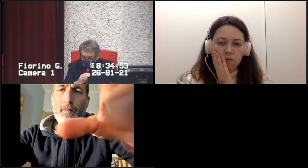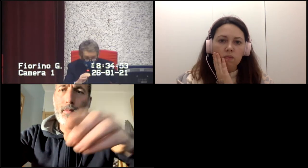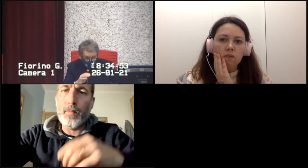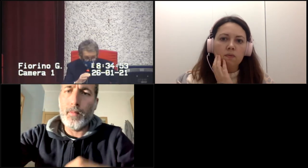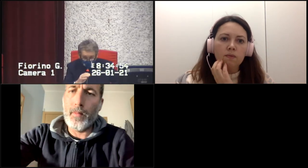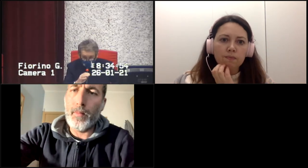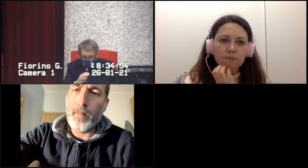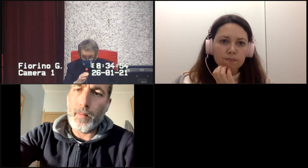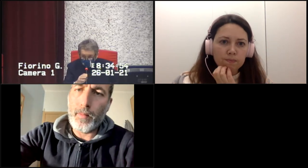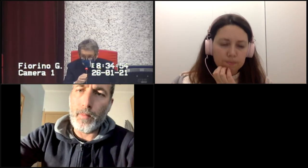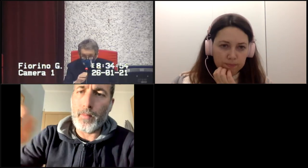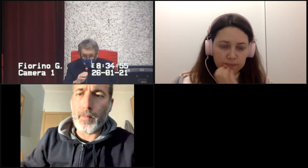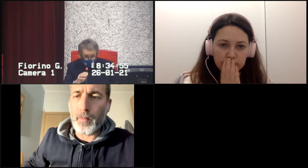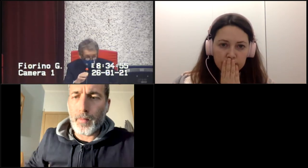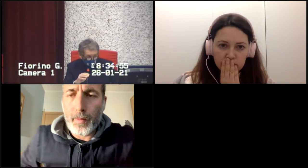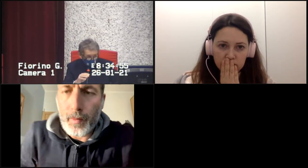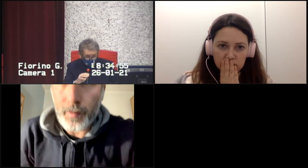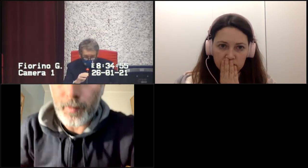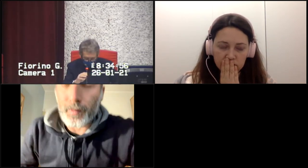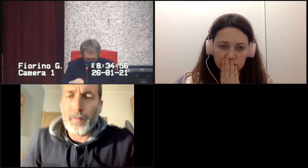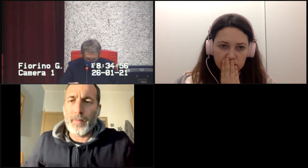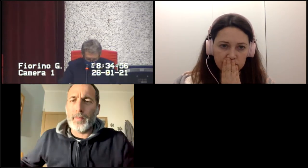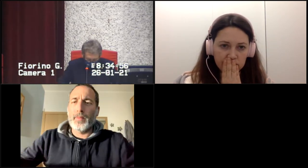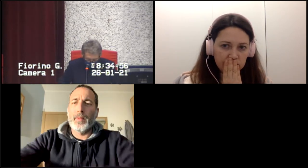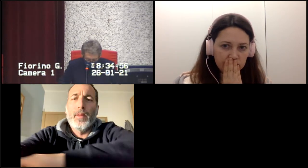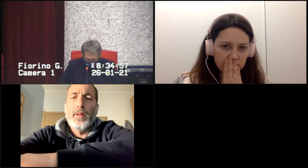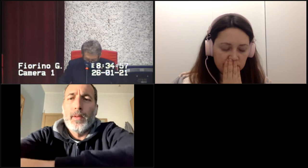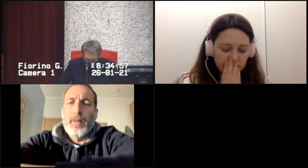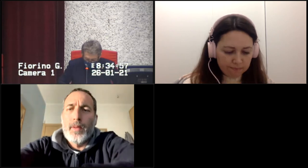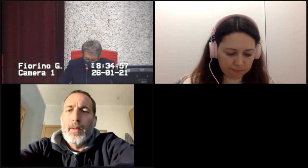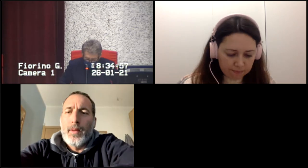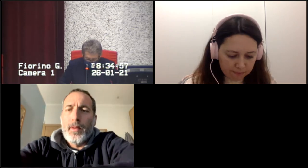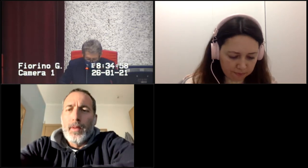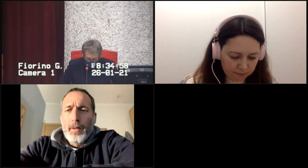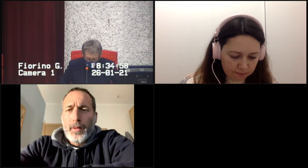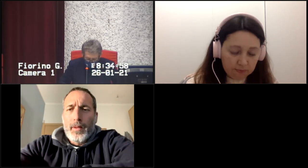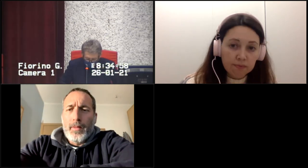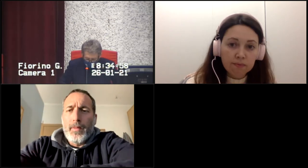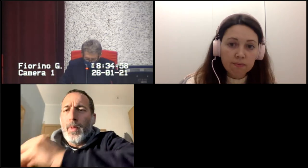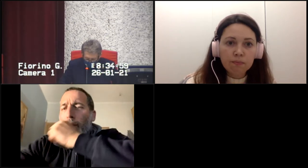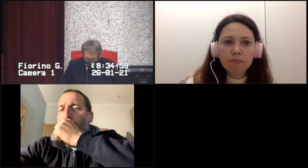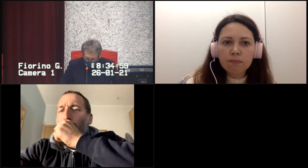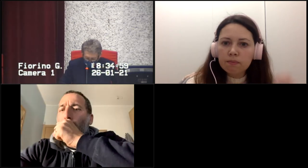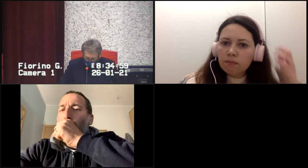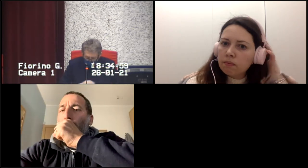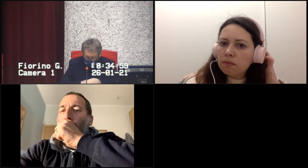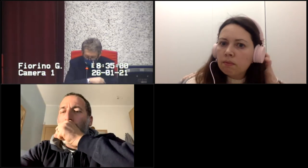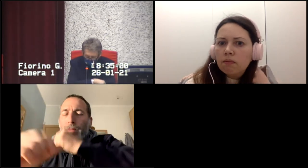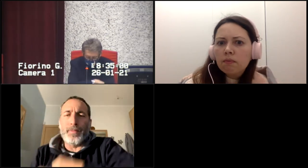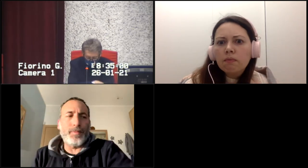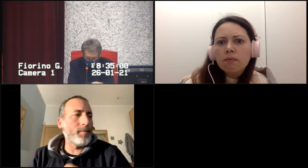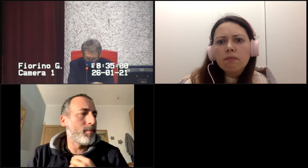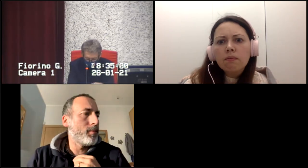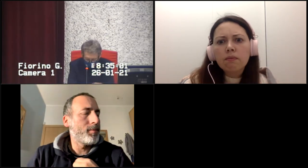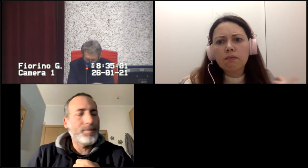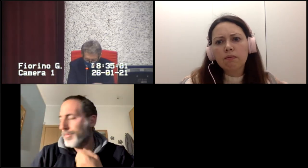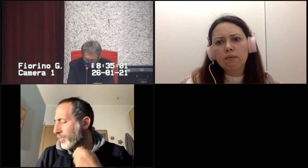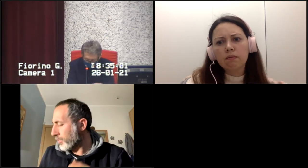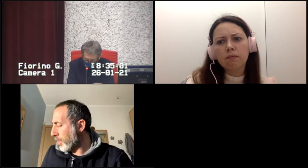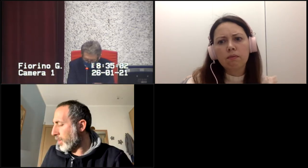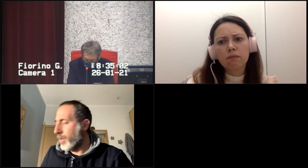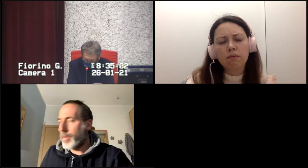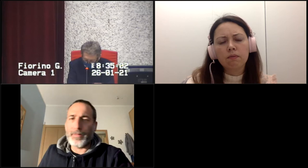Gentili consiglieri, buonasera a tutti. Prima di dare la parola al segretario generale per la procedura del